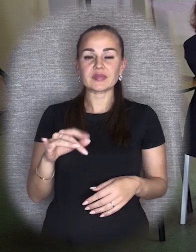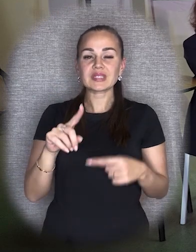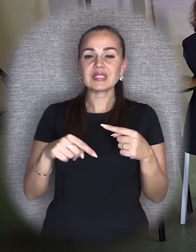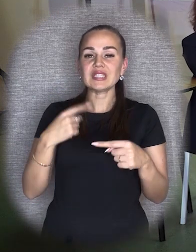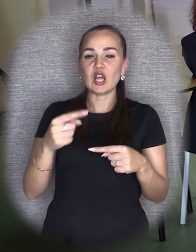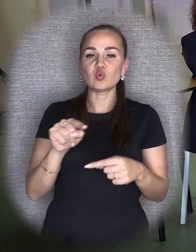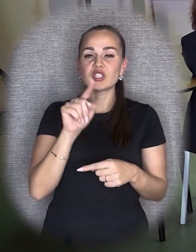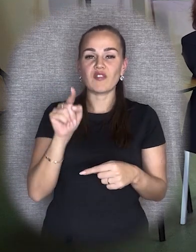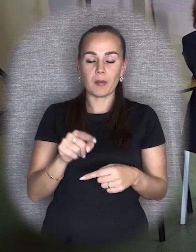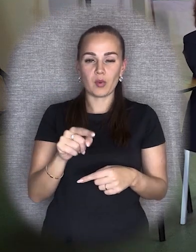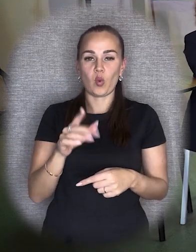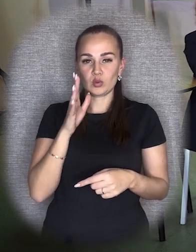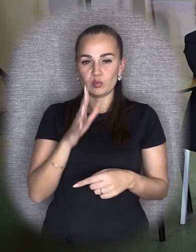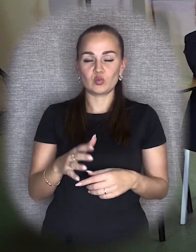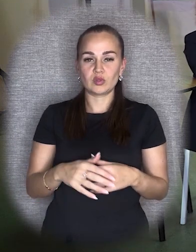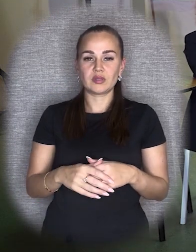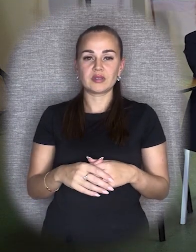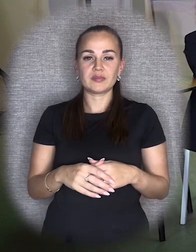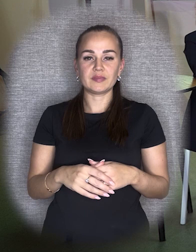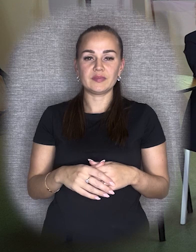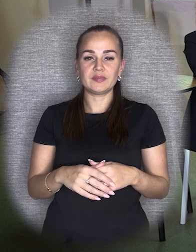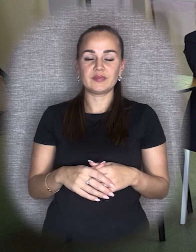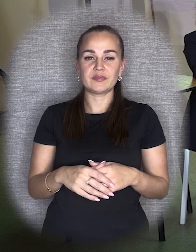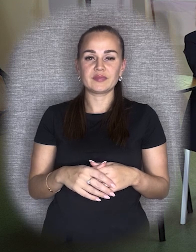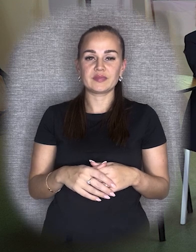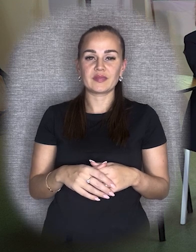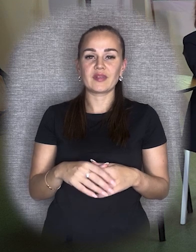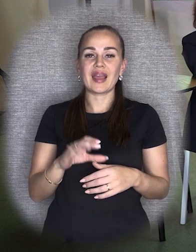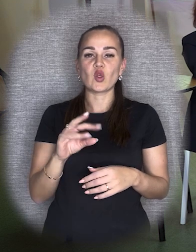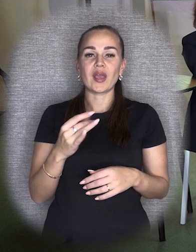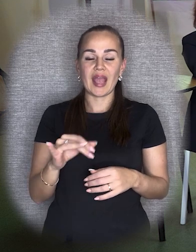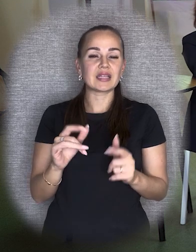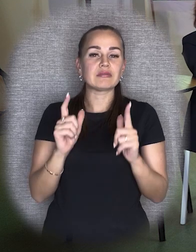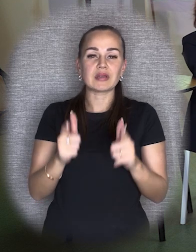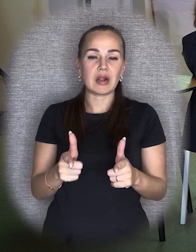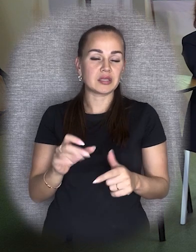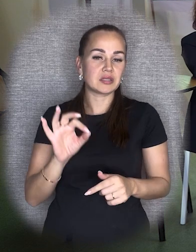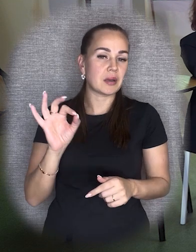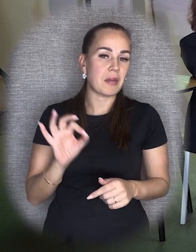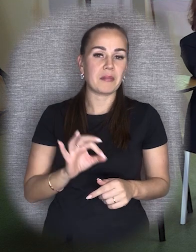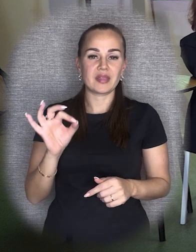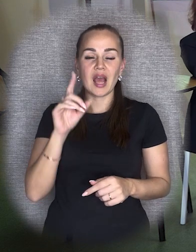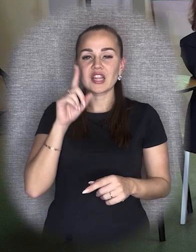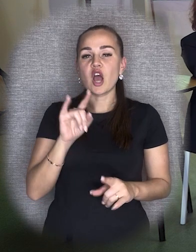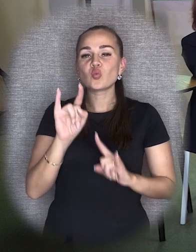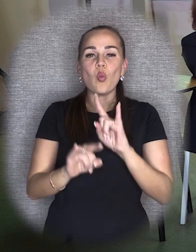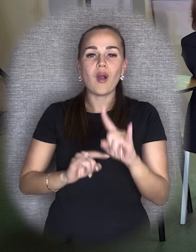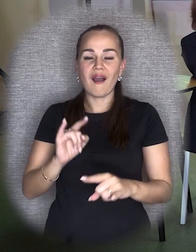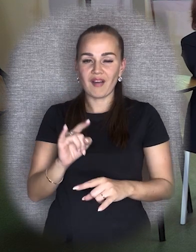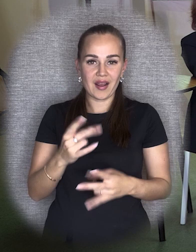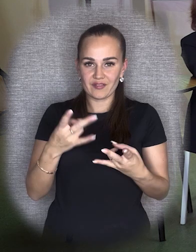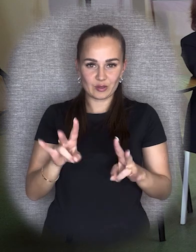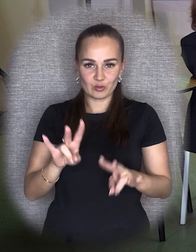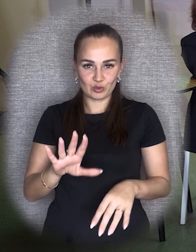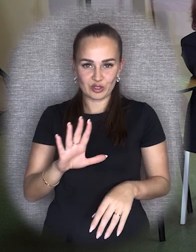вопрос будет к вам. И открою тайну. Иннокентий согласился моментально. Даже уговаривать не пришлось